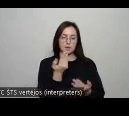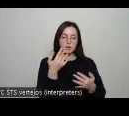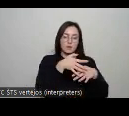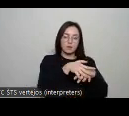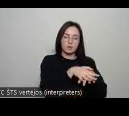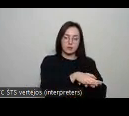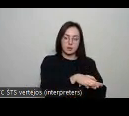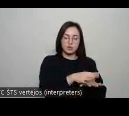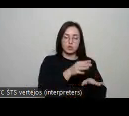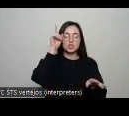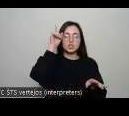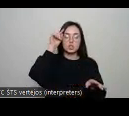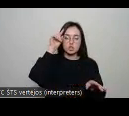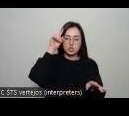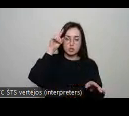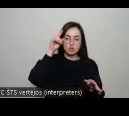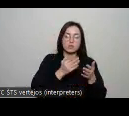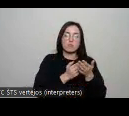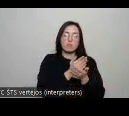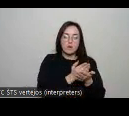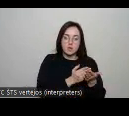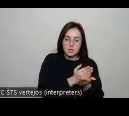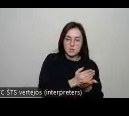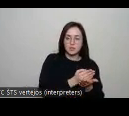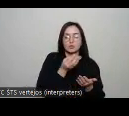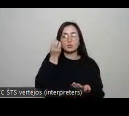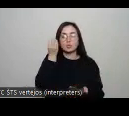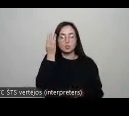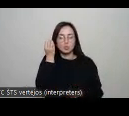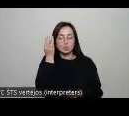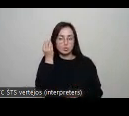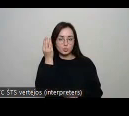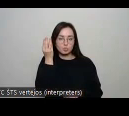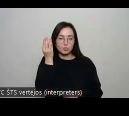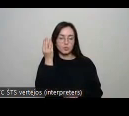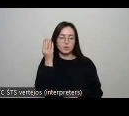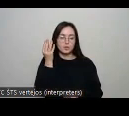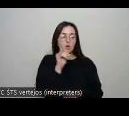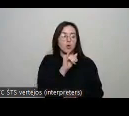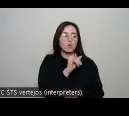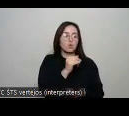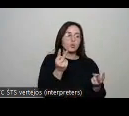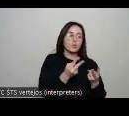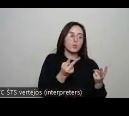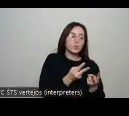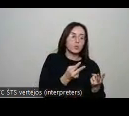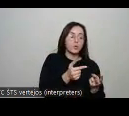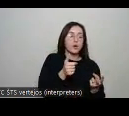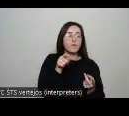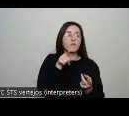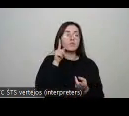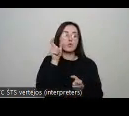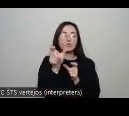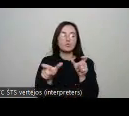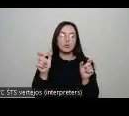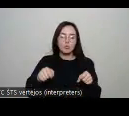įtrauktos žinios, įgūdžiai, supratimas, kurių reikia jauniems žmonėms, kad jie galėtų eiti į